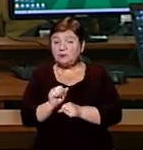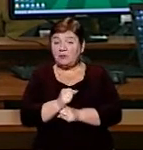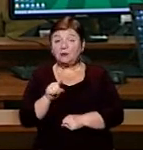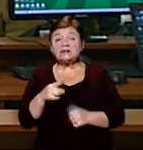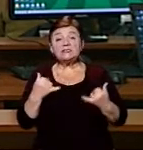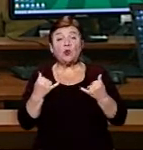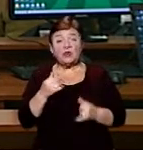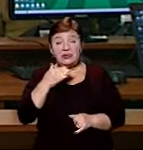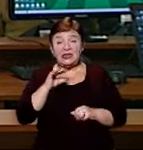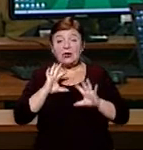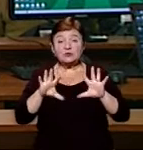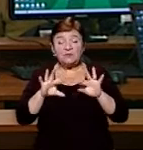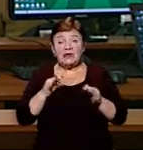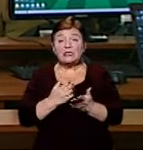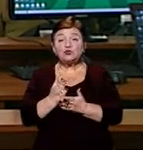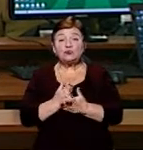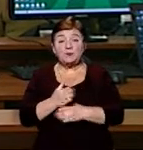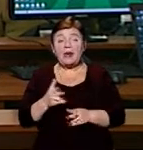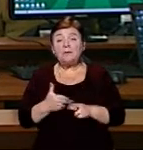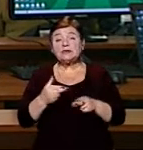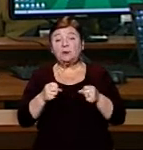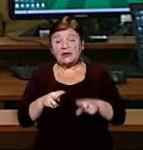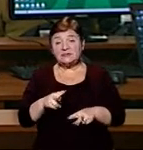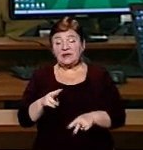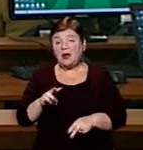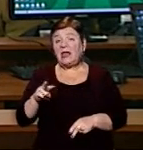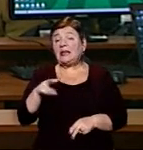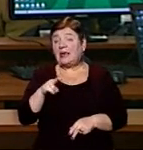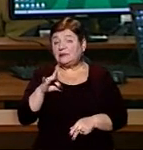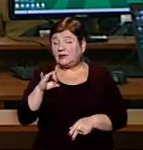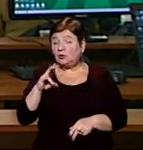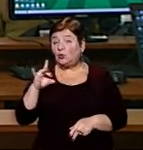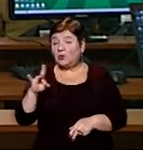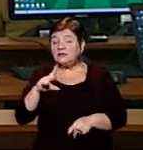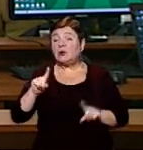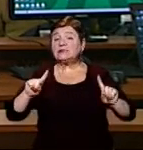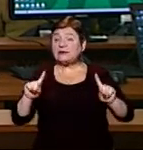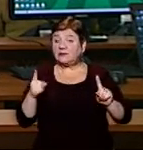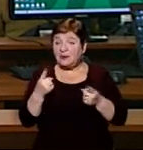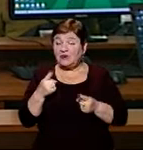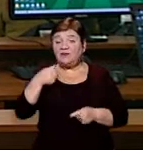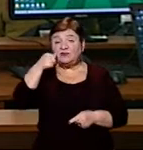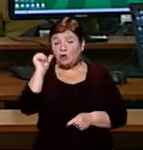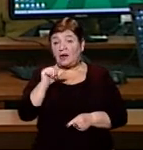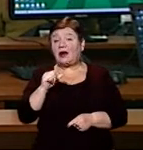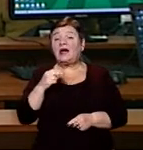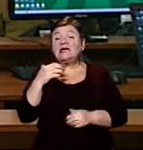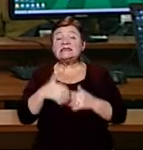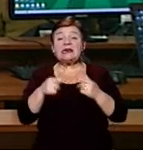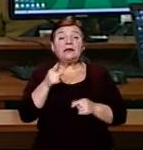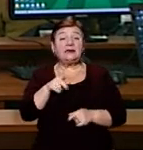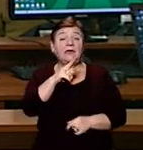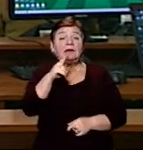сьогодні розповіла речниця Служби безпеки в області Ванда Мільо. За її словами, затримали підозрюваних учора. Серед них є